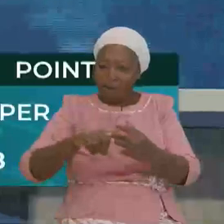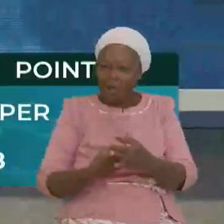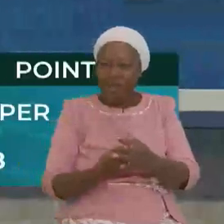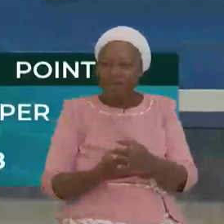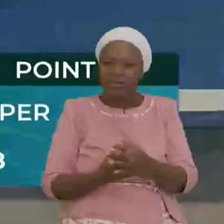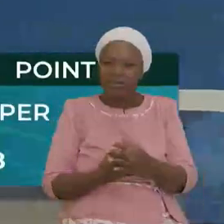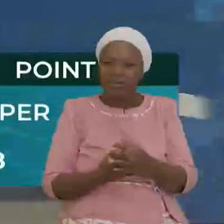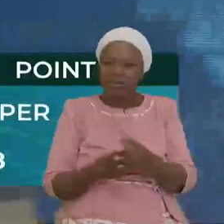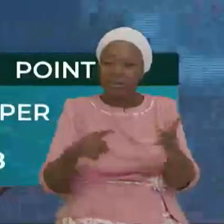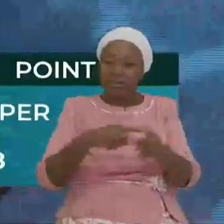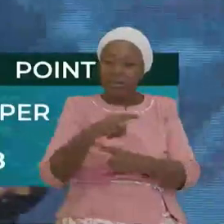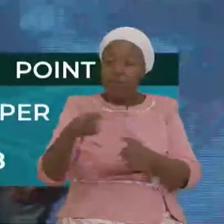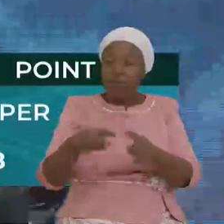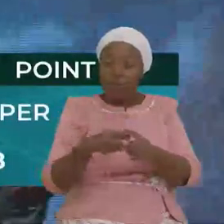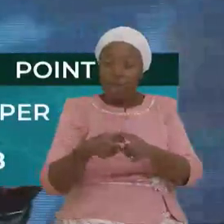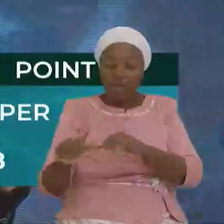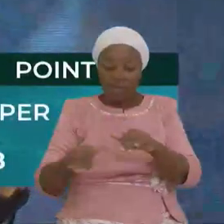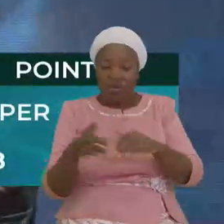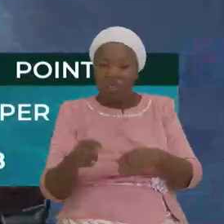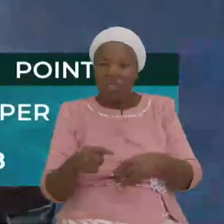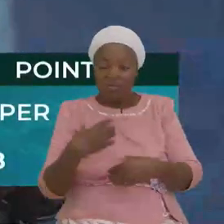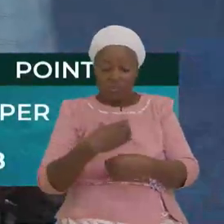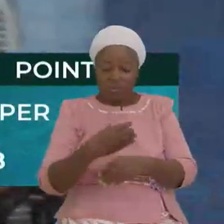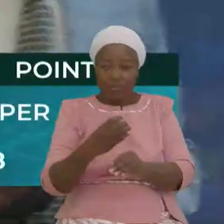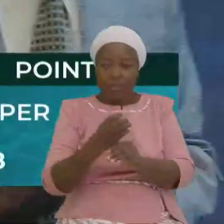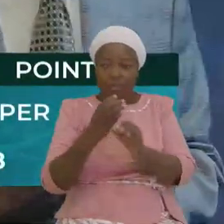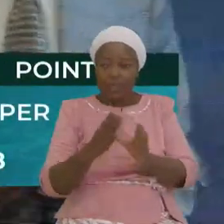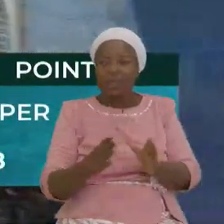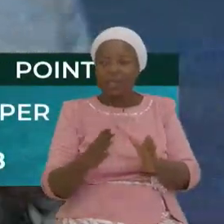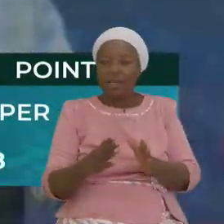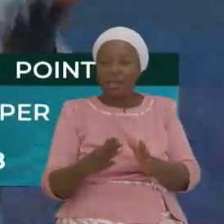C'est les temps les plus anciens.